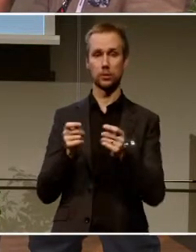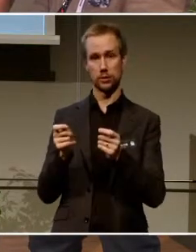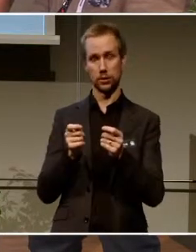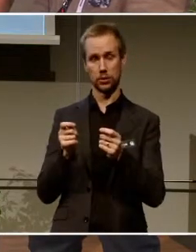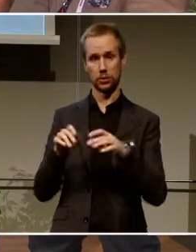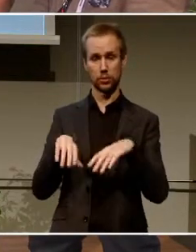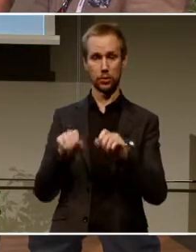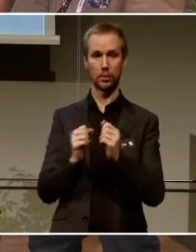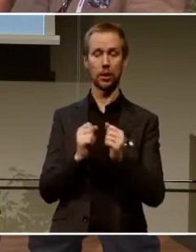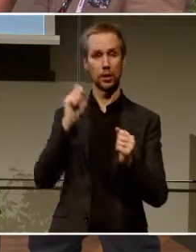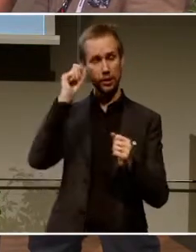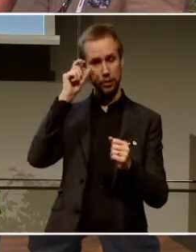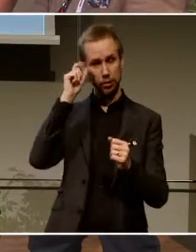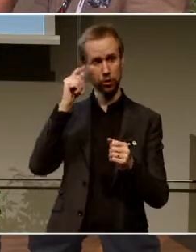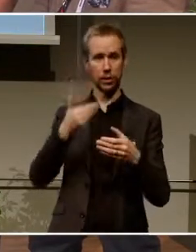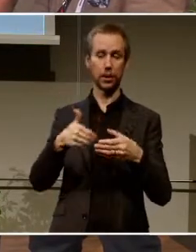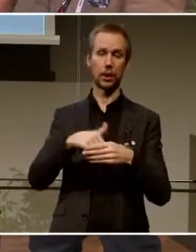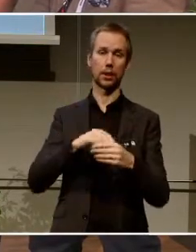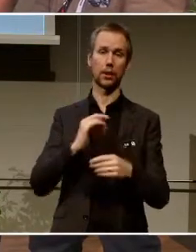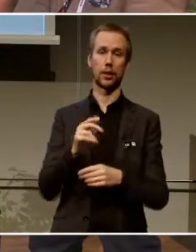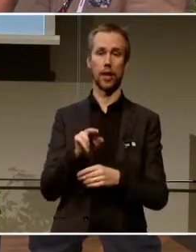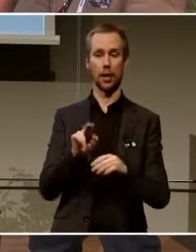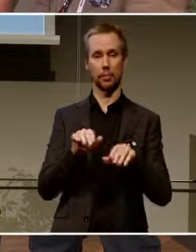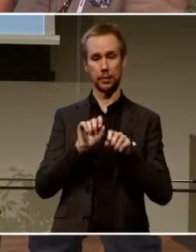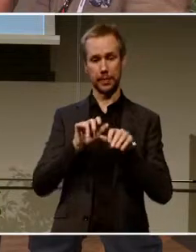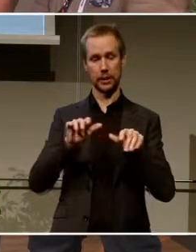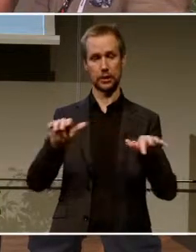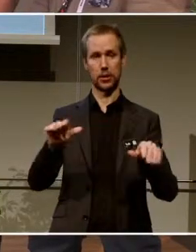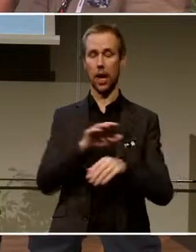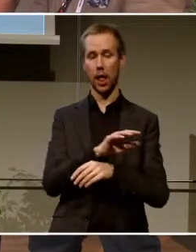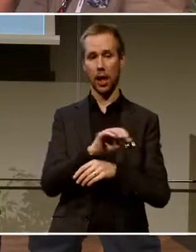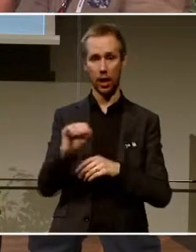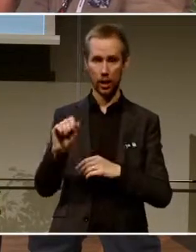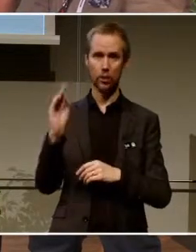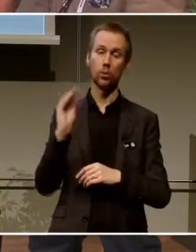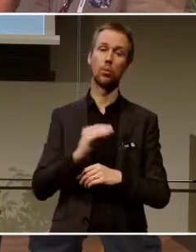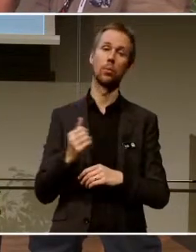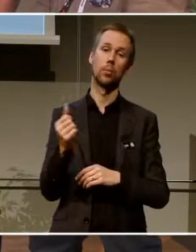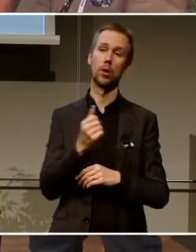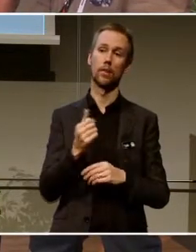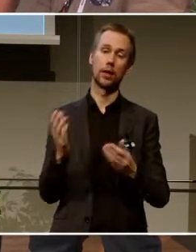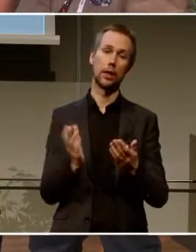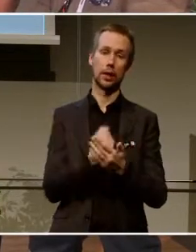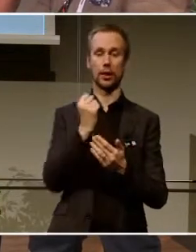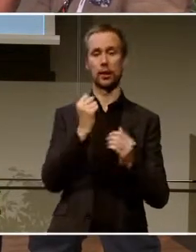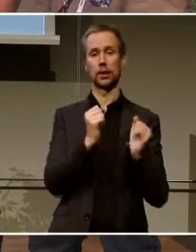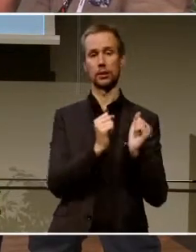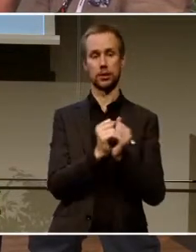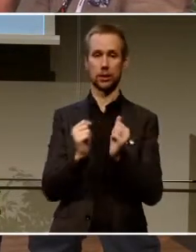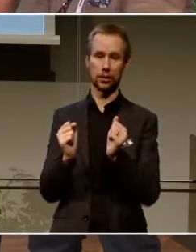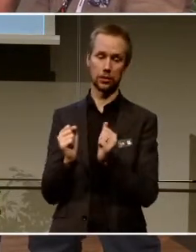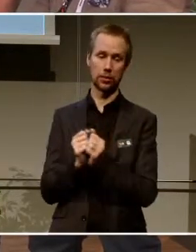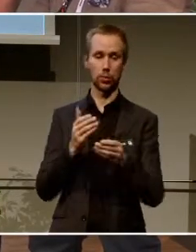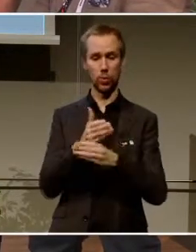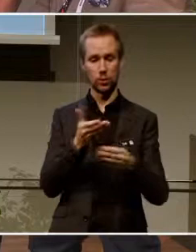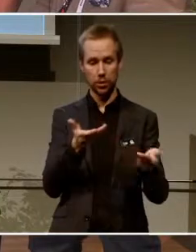digital delaktighet finns lite grann hos alla, det är då man behöver liksom hitta de här sätten och korsa att ja, vi